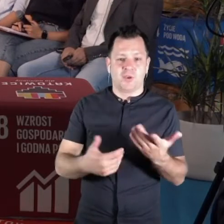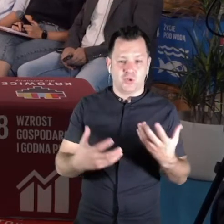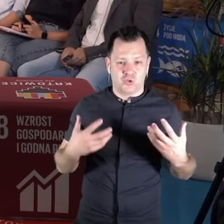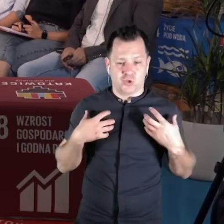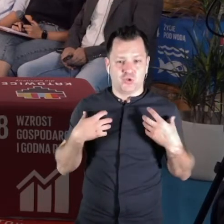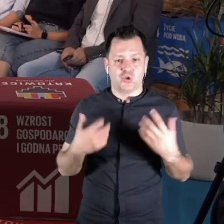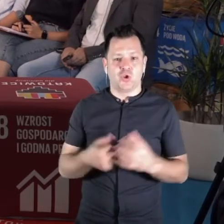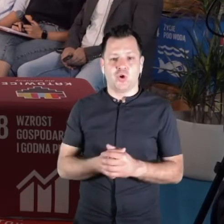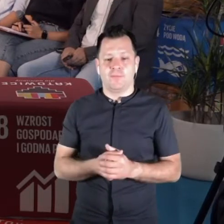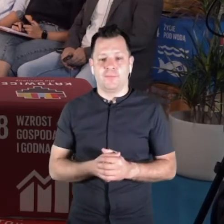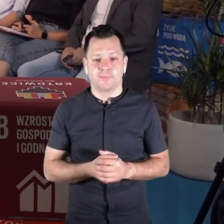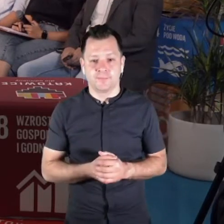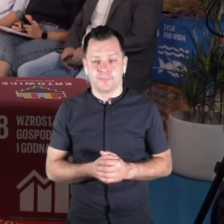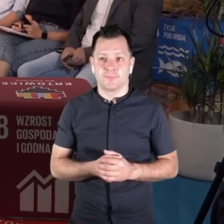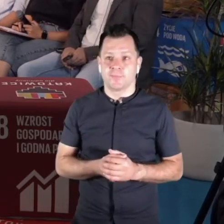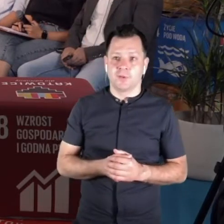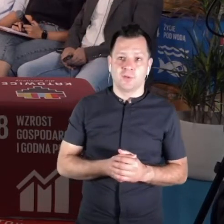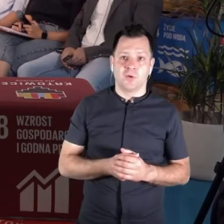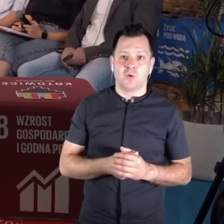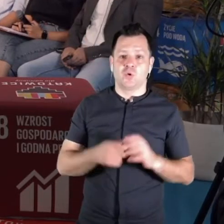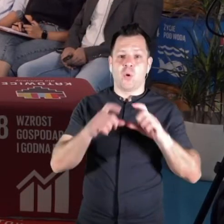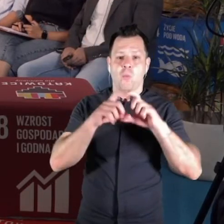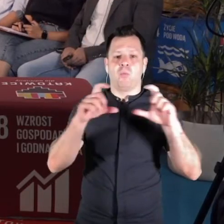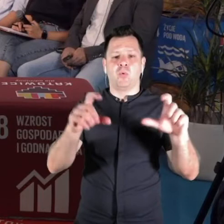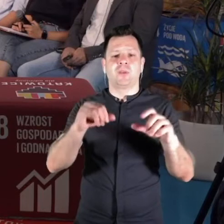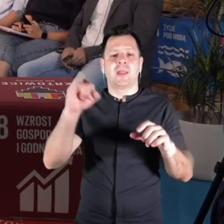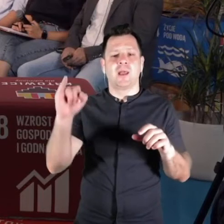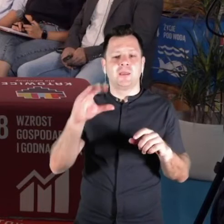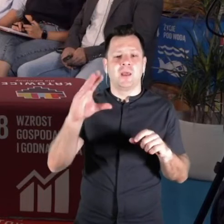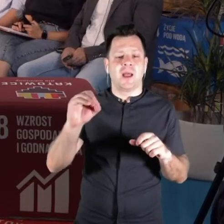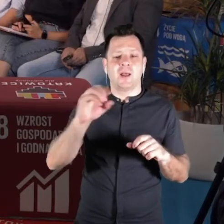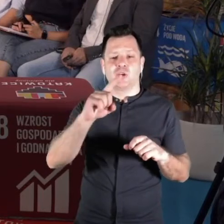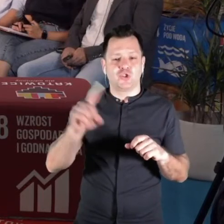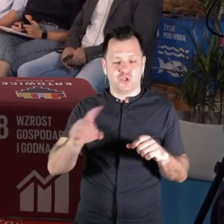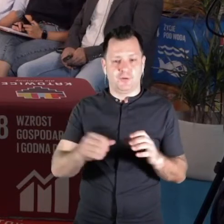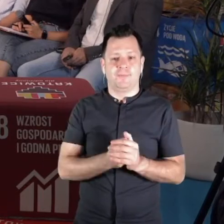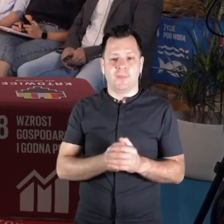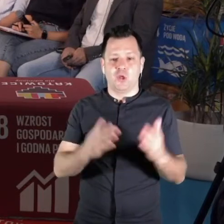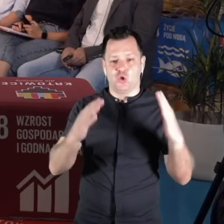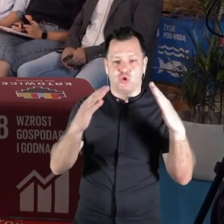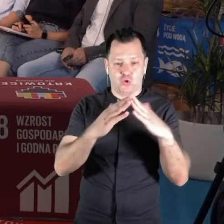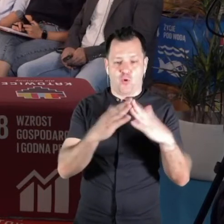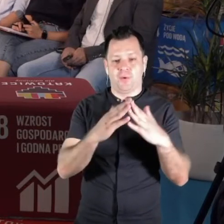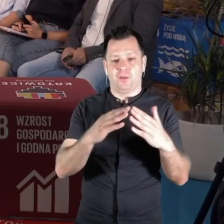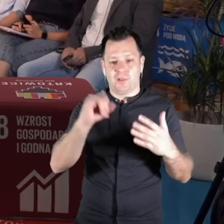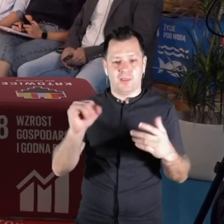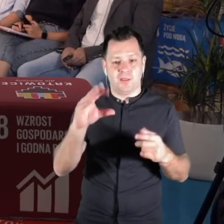Tutaj mamy na uwadze budki dla jeżyków i domki dla jeży. I w ramach